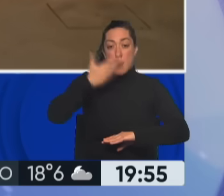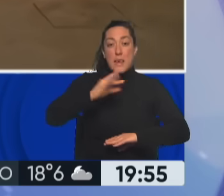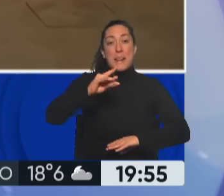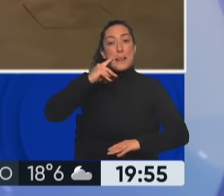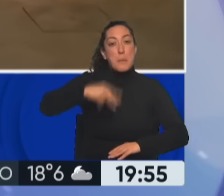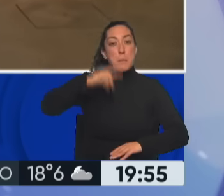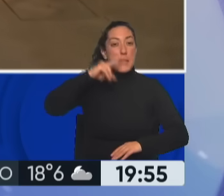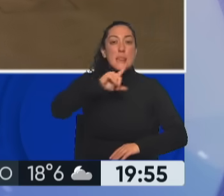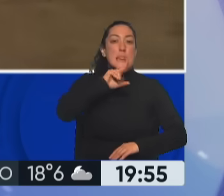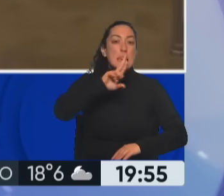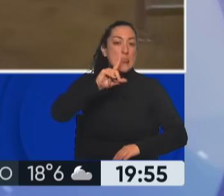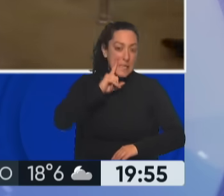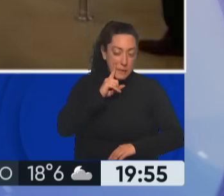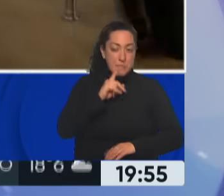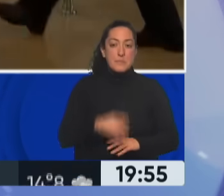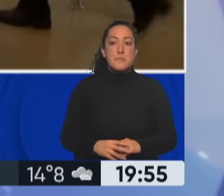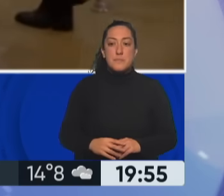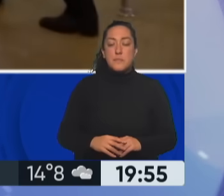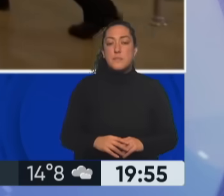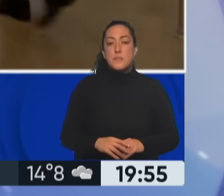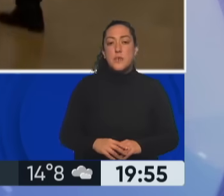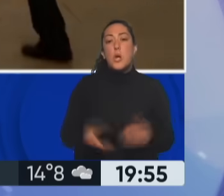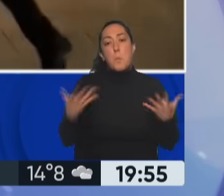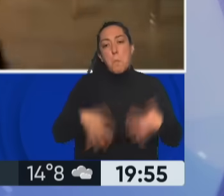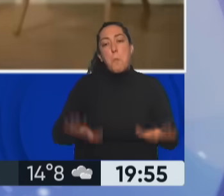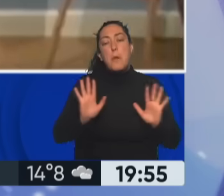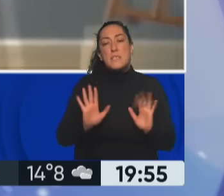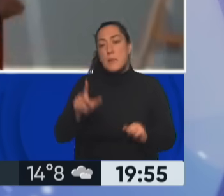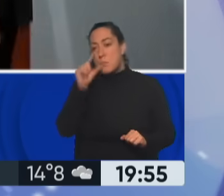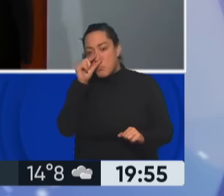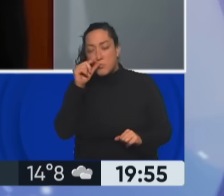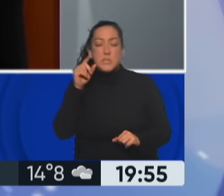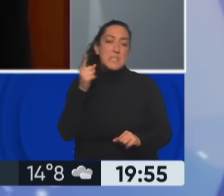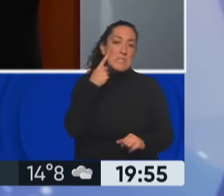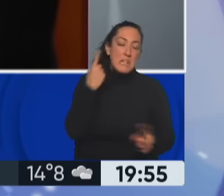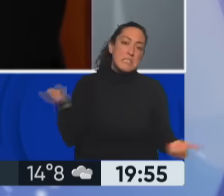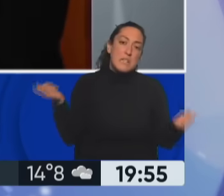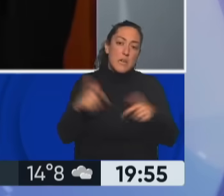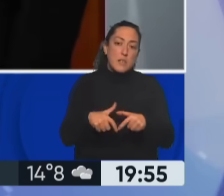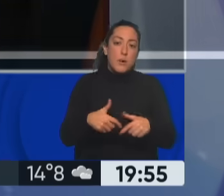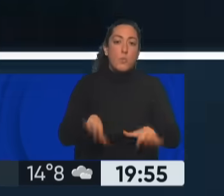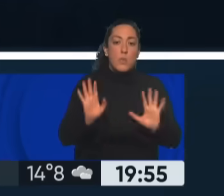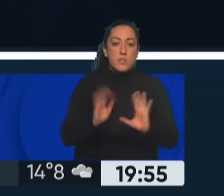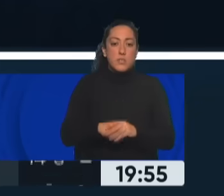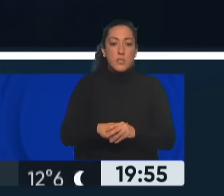lo que decía, porque dio a entender que incluso se podían llegar a reunir Putin y Zelensky. Lo escuchamos a Peskov.